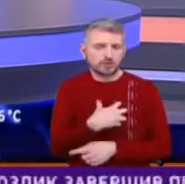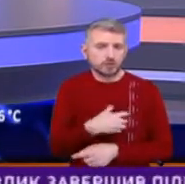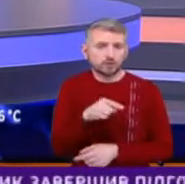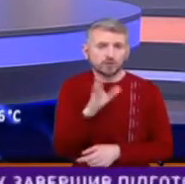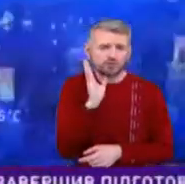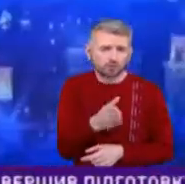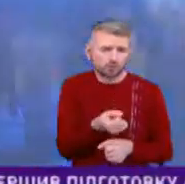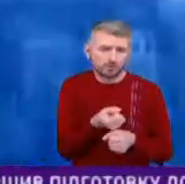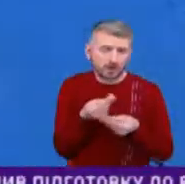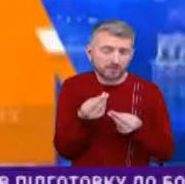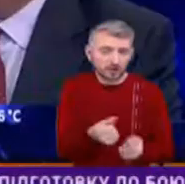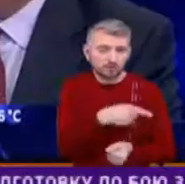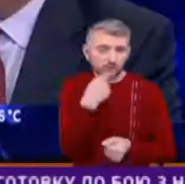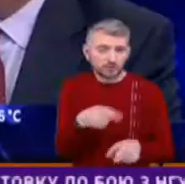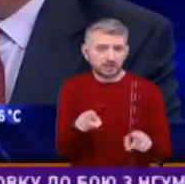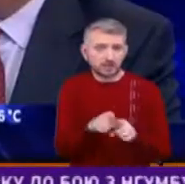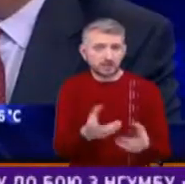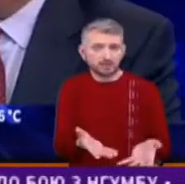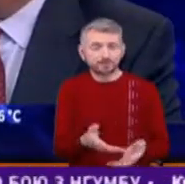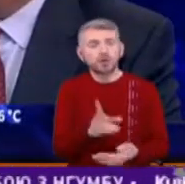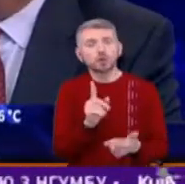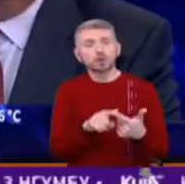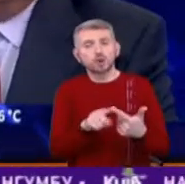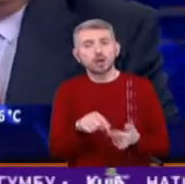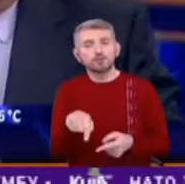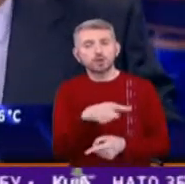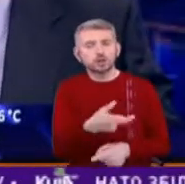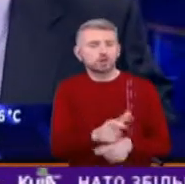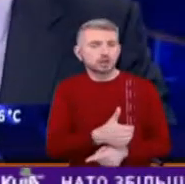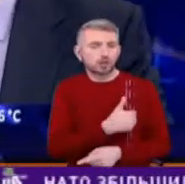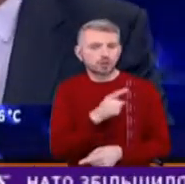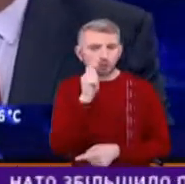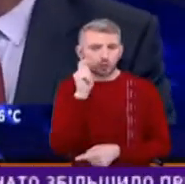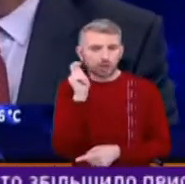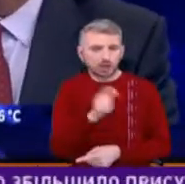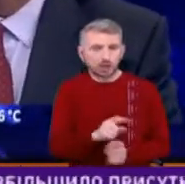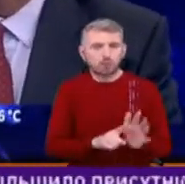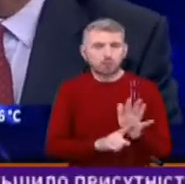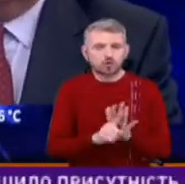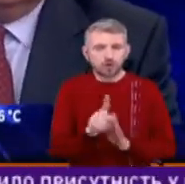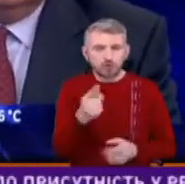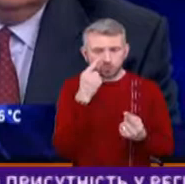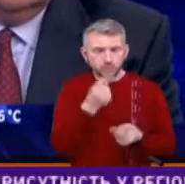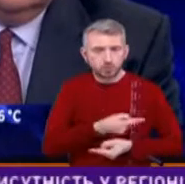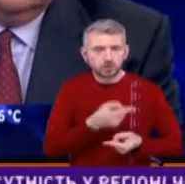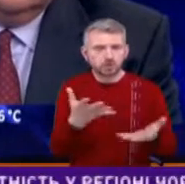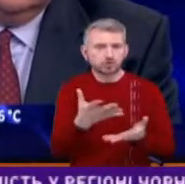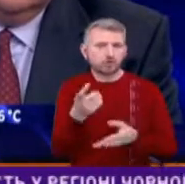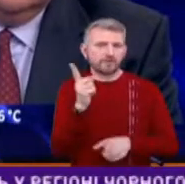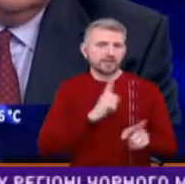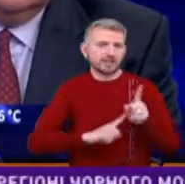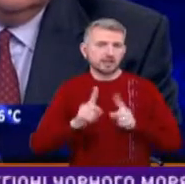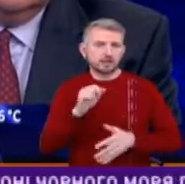будуть нав'язувати саме в Росії цей сценарій. Другий варіант. Вони дуже хочуть, щоб Україна почала публічно відрікатися